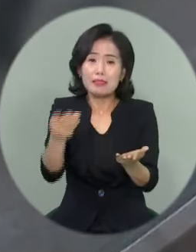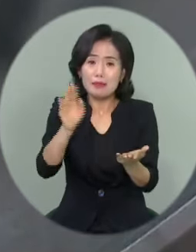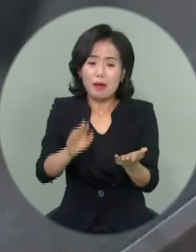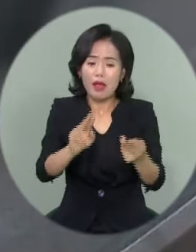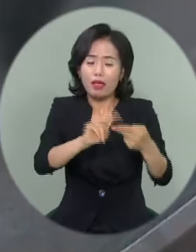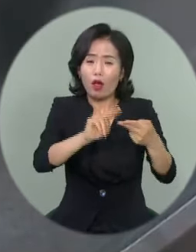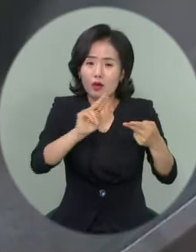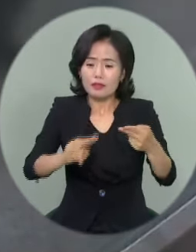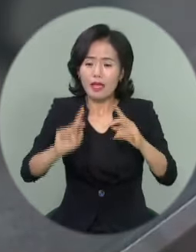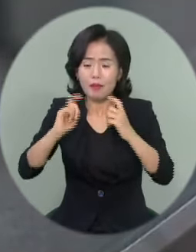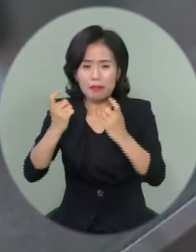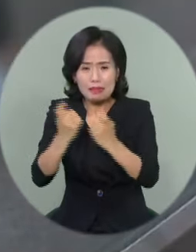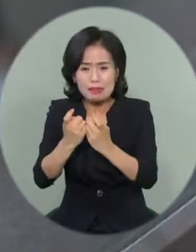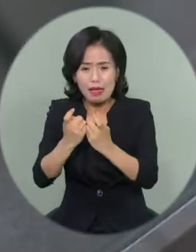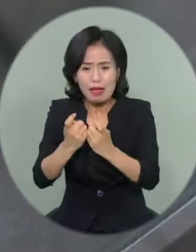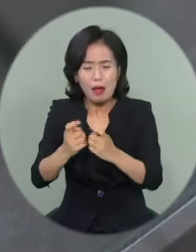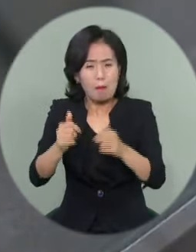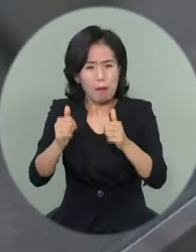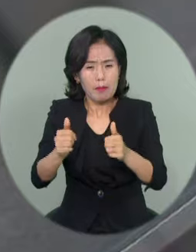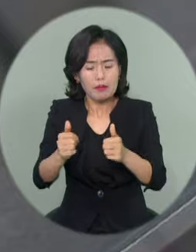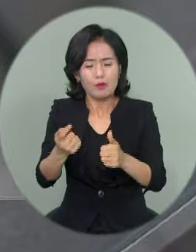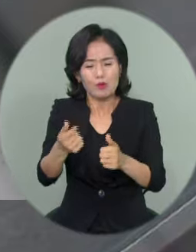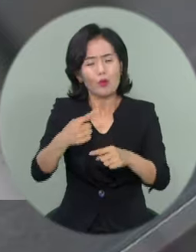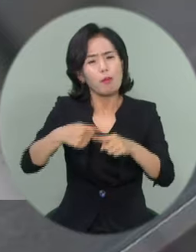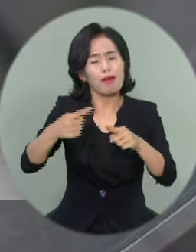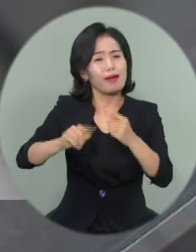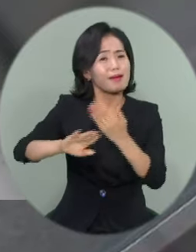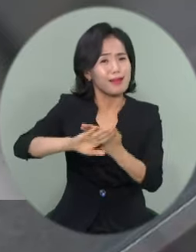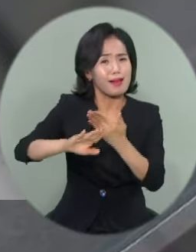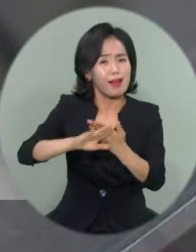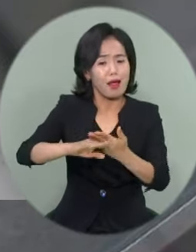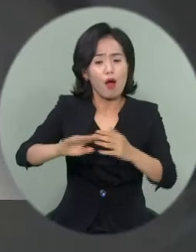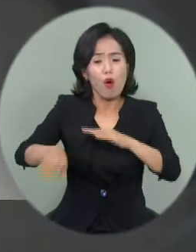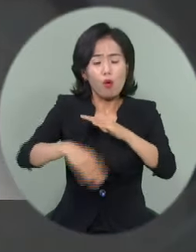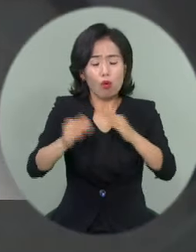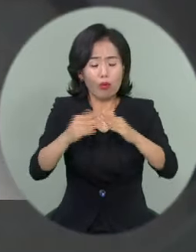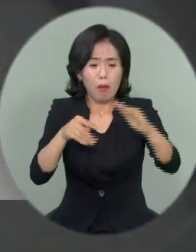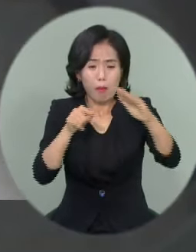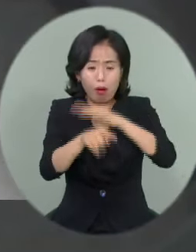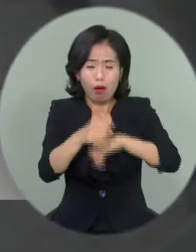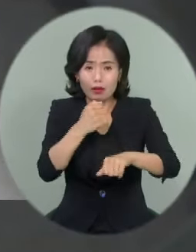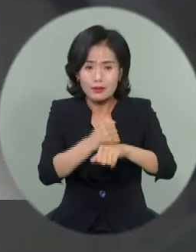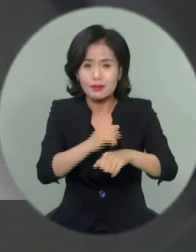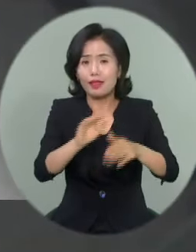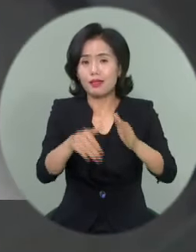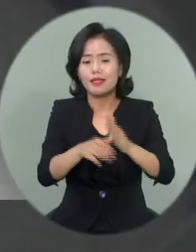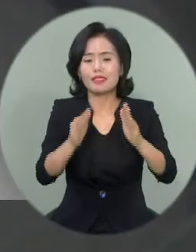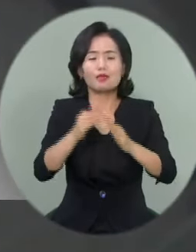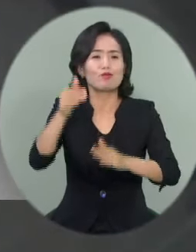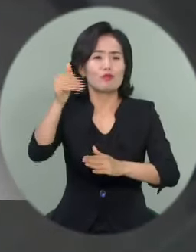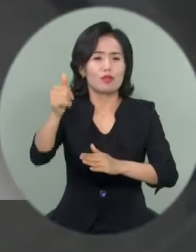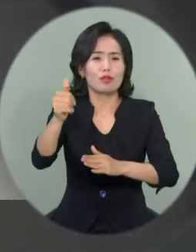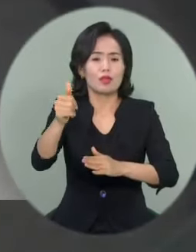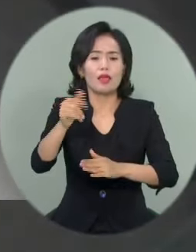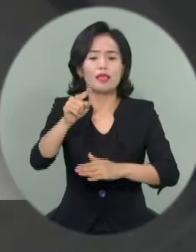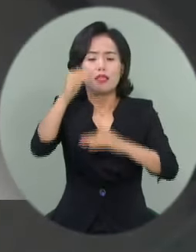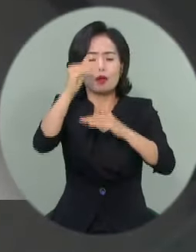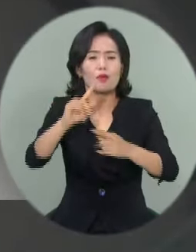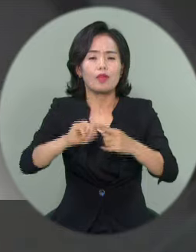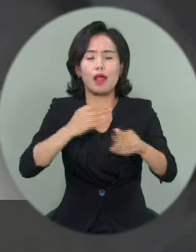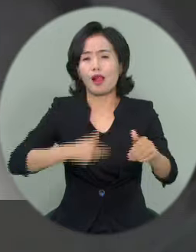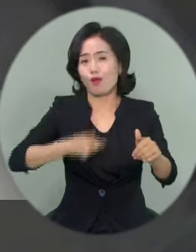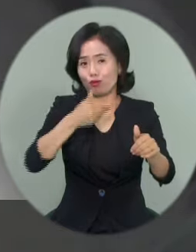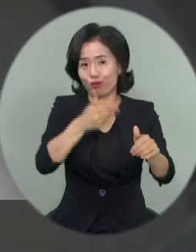형사와 민사상 따져볼 소지는 있어 보인다며 엉뚱한 집에 문을 부수고 들어간 경우 집주인에게 최소한이 사실을